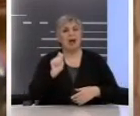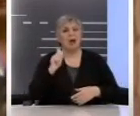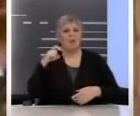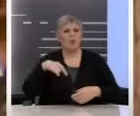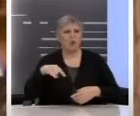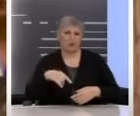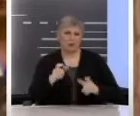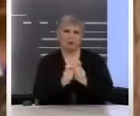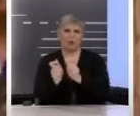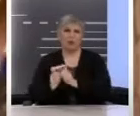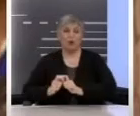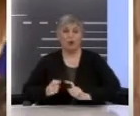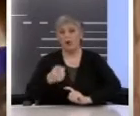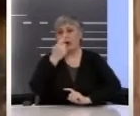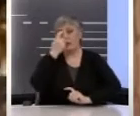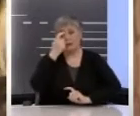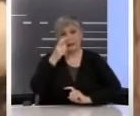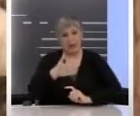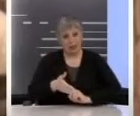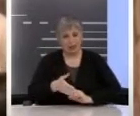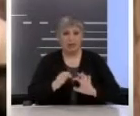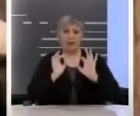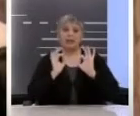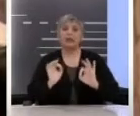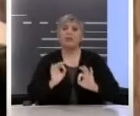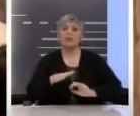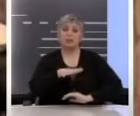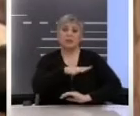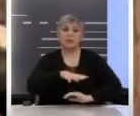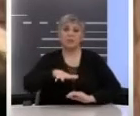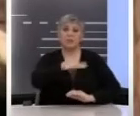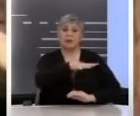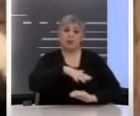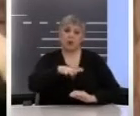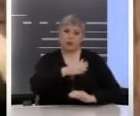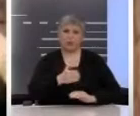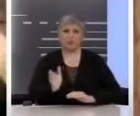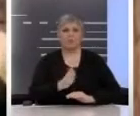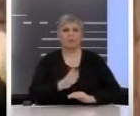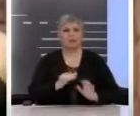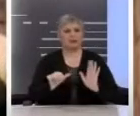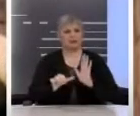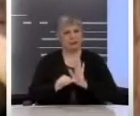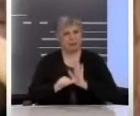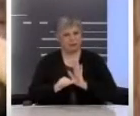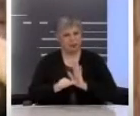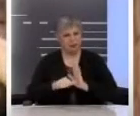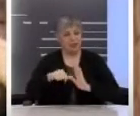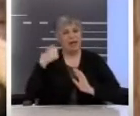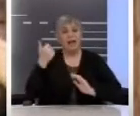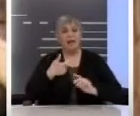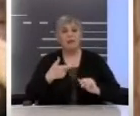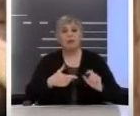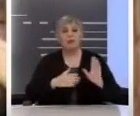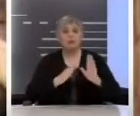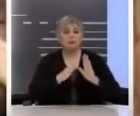Χανίων, Κέρκυρας και βεβαίως τους πληγέντες δήμους της Περιφερειακής Ενότητας Δυτικής Αττικής. Για κάθε κατοικία λοιπόν